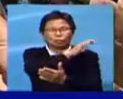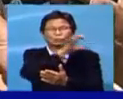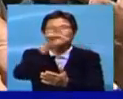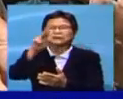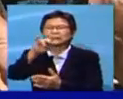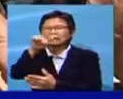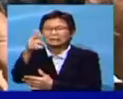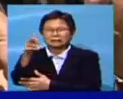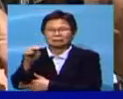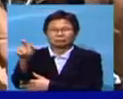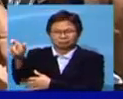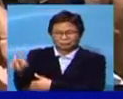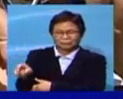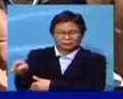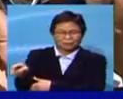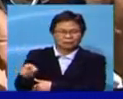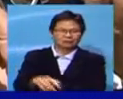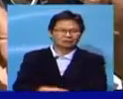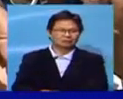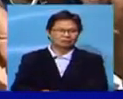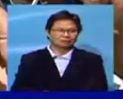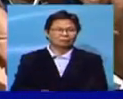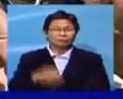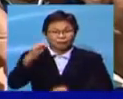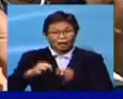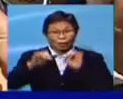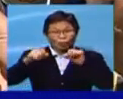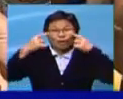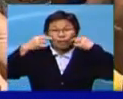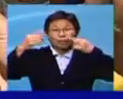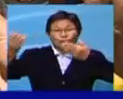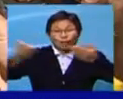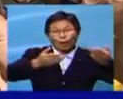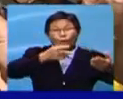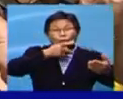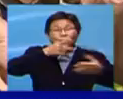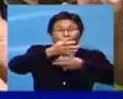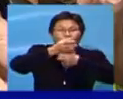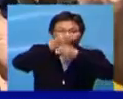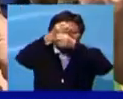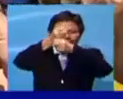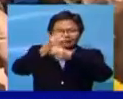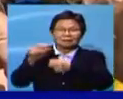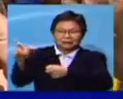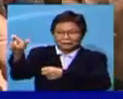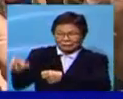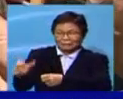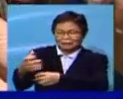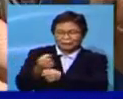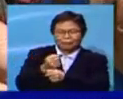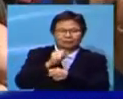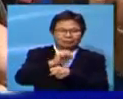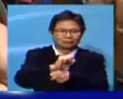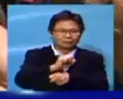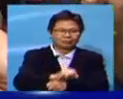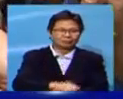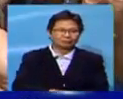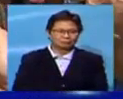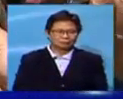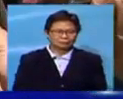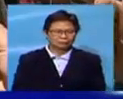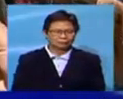untuk membawa Negeri Kedah sekiranya beliau berjaya membawa Negeri Kedah tidak mustahil beliau akan mendapat sokongan daripada